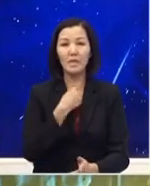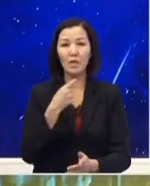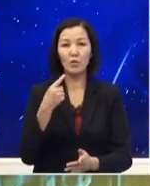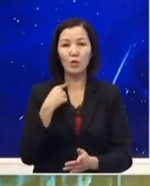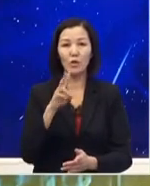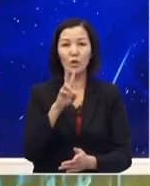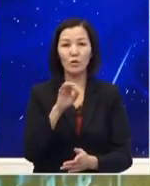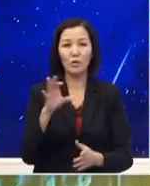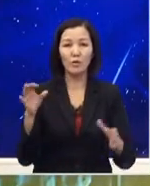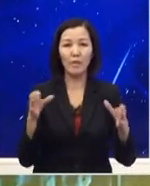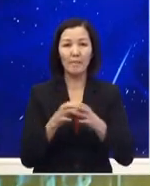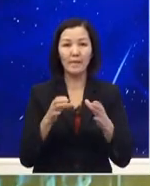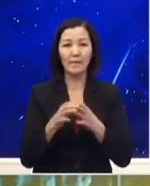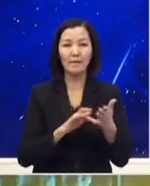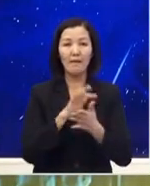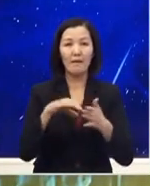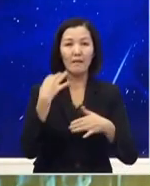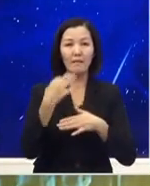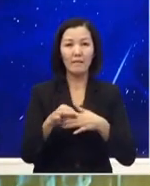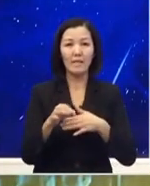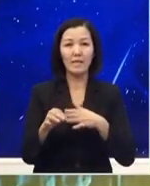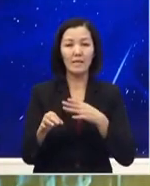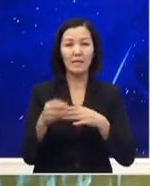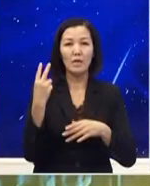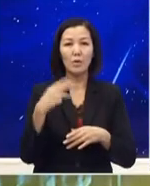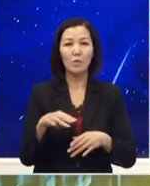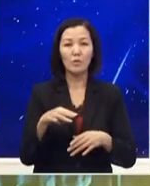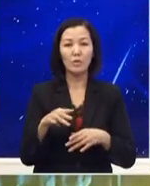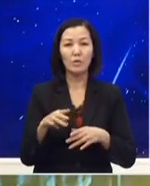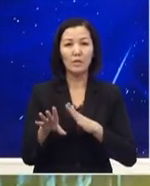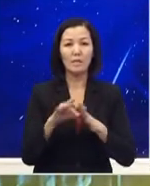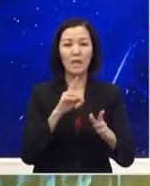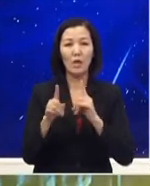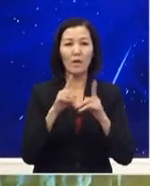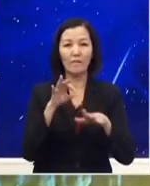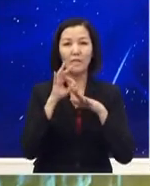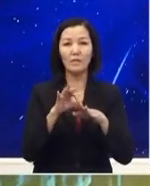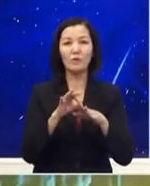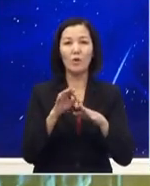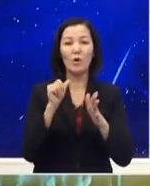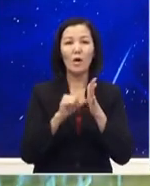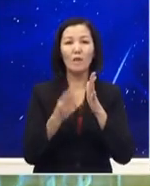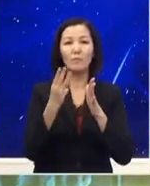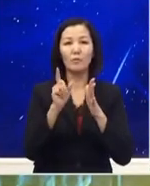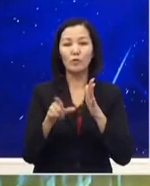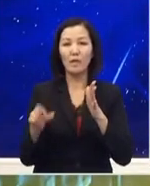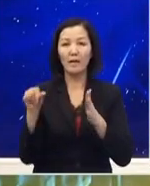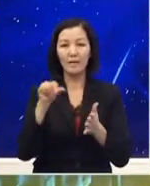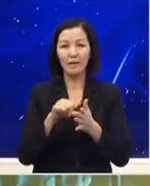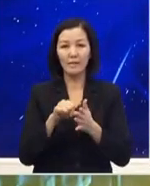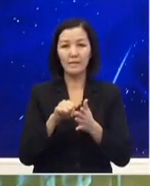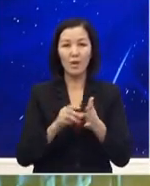Талдықорғанда Нұр Отан партиясы қалалық филиалының кезектен тыс 30-шы сайлау конференциясы өтті. Оған 63 делегат